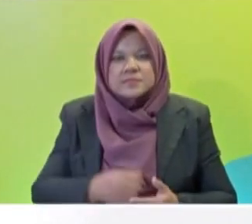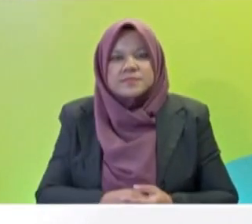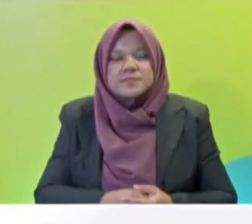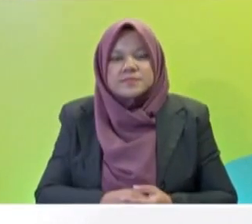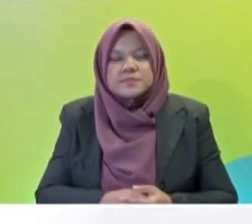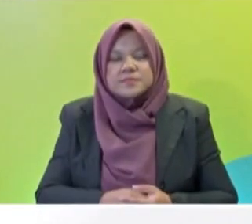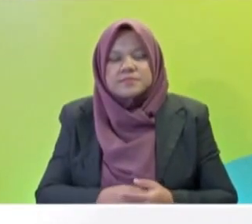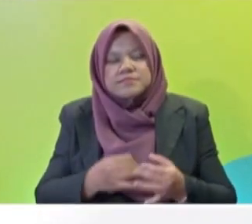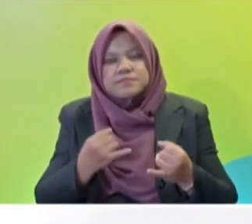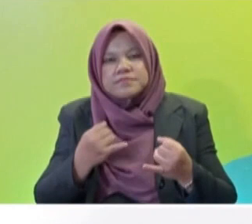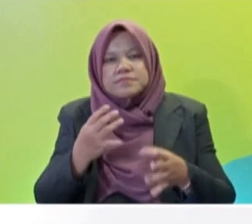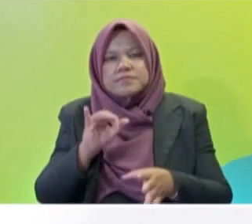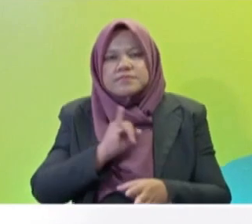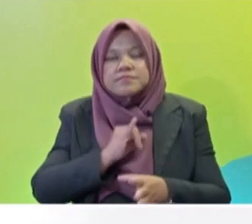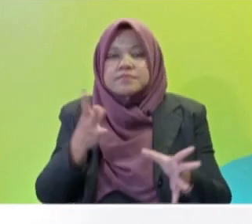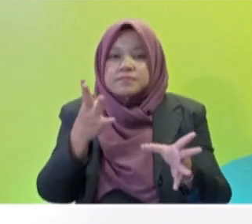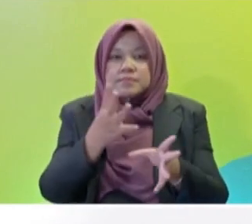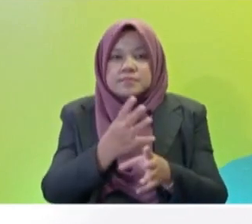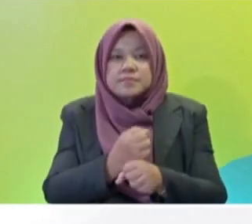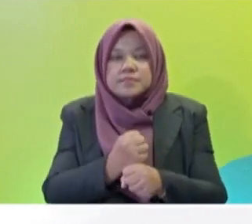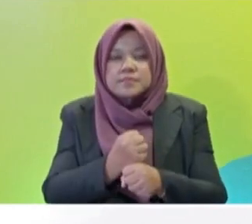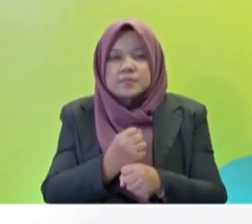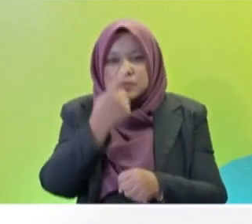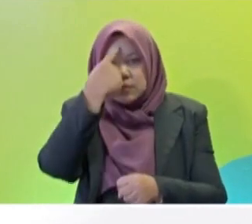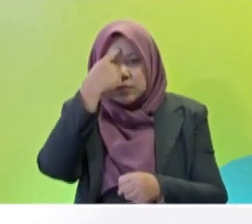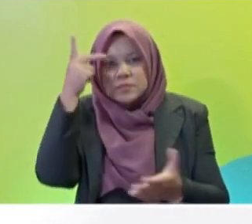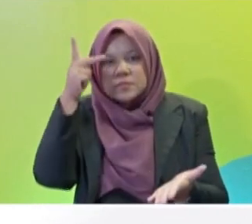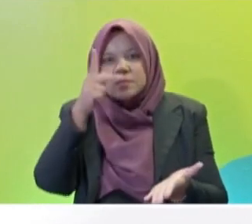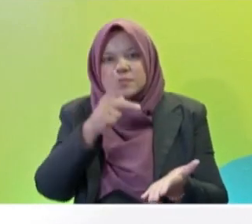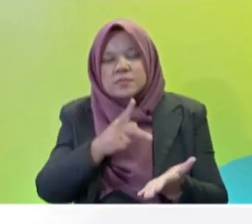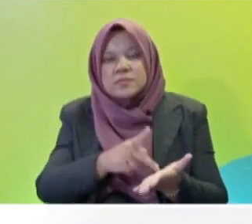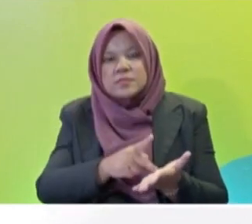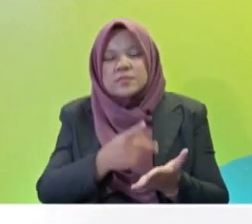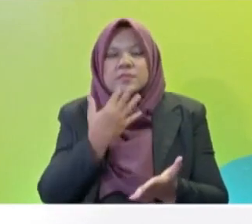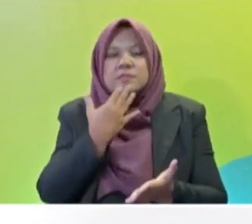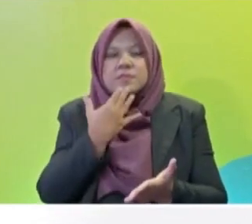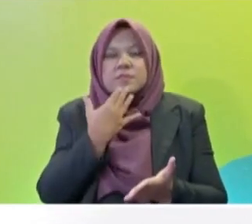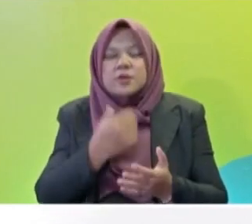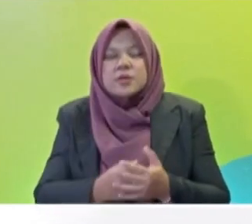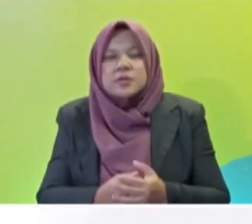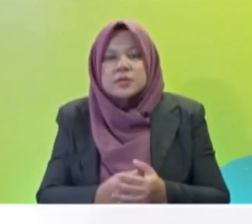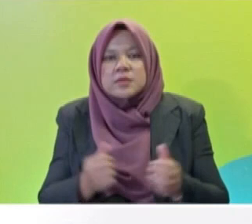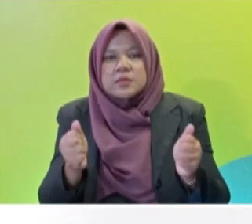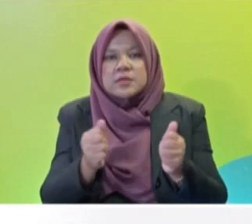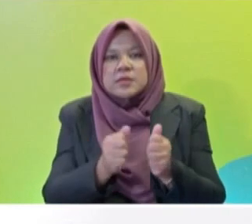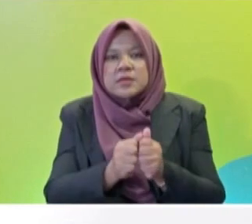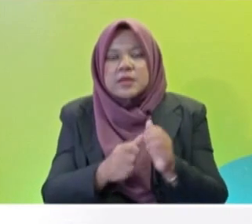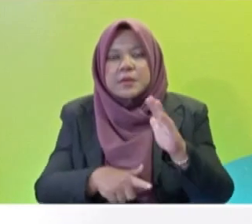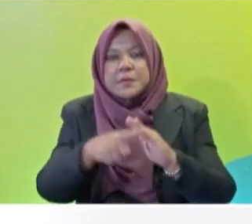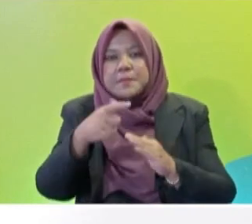saya dapat untuk mengenal warna-warni dengan lebih mudah